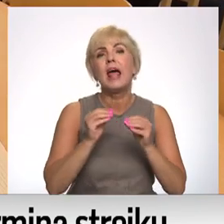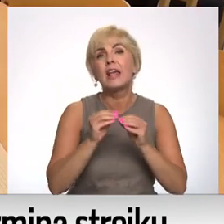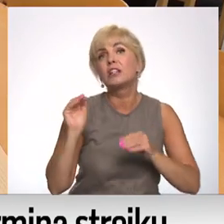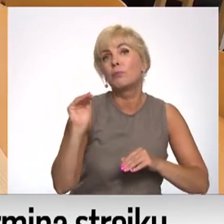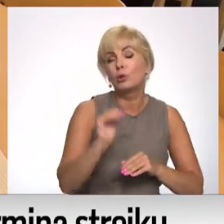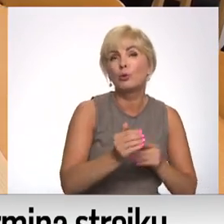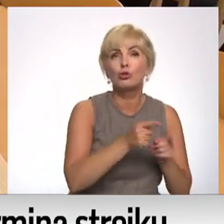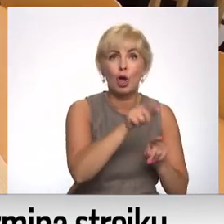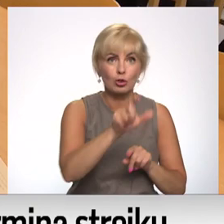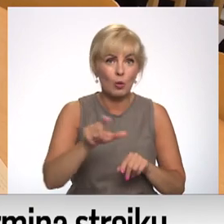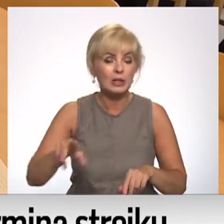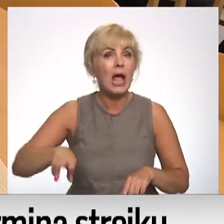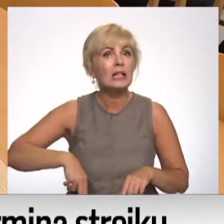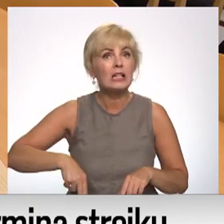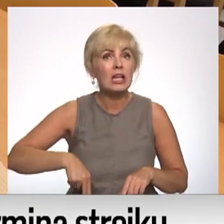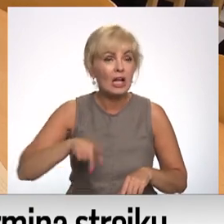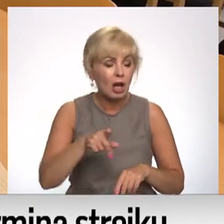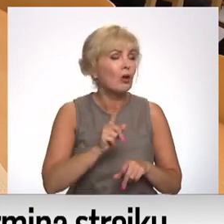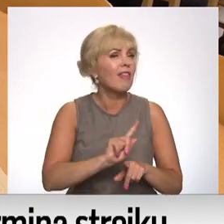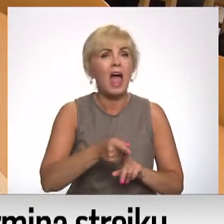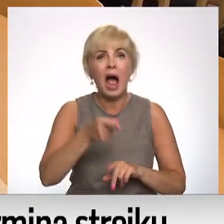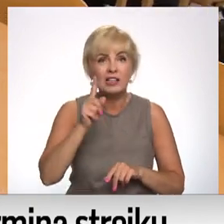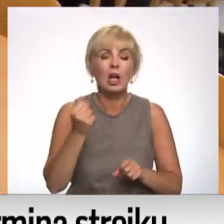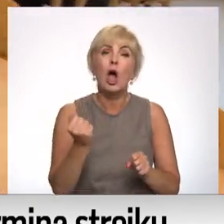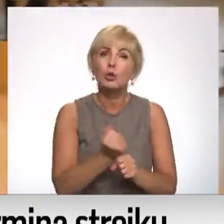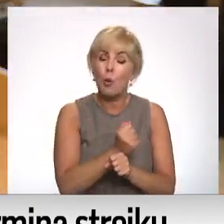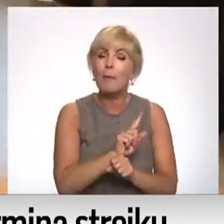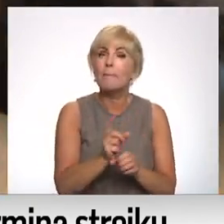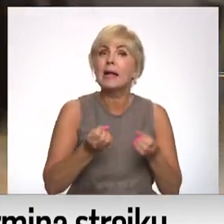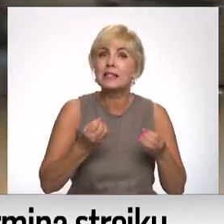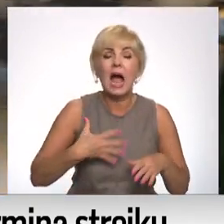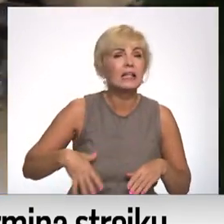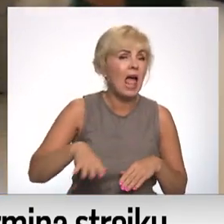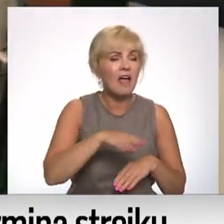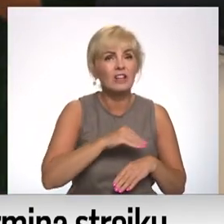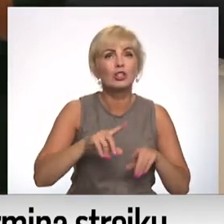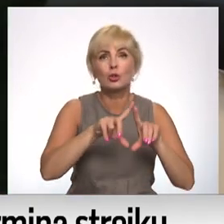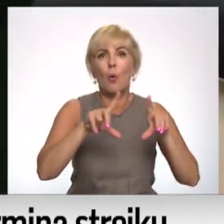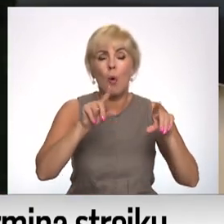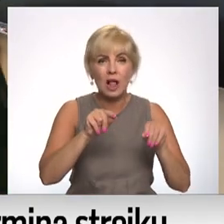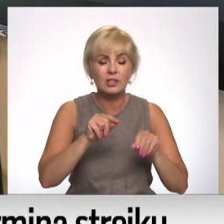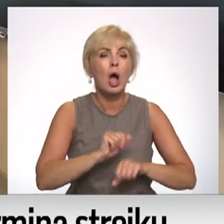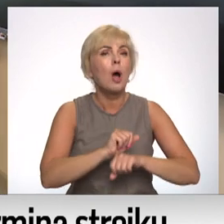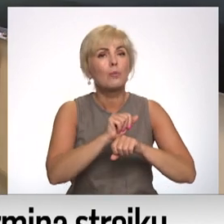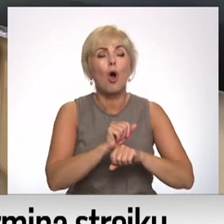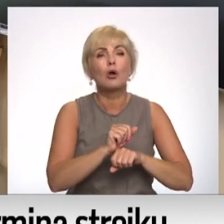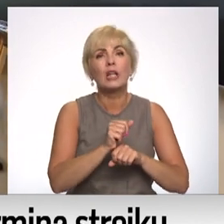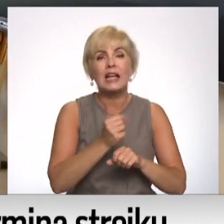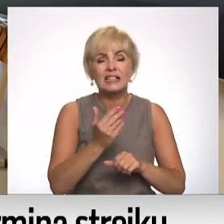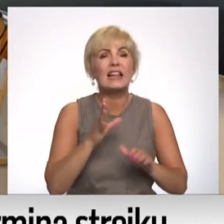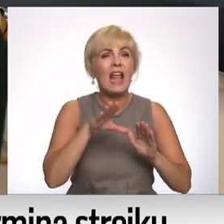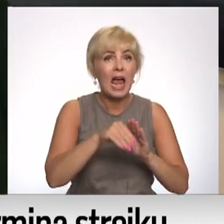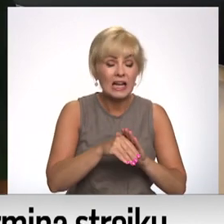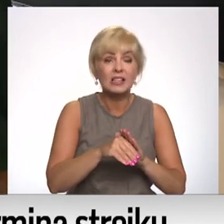pedagogu. Direktori šķēršļus nelikšot, tomēr esot skaidrs, ka ne visas skolas protestos iesaistīsies. Un ja līdz